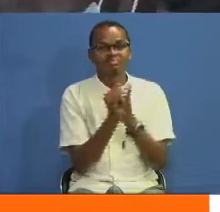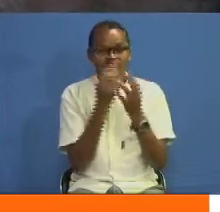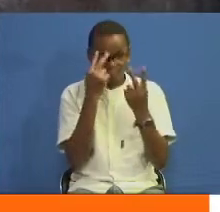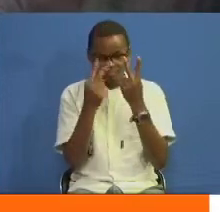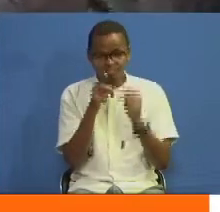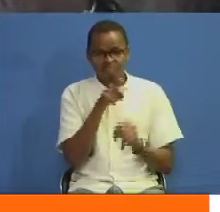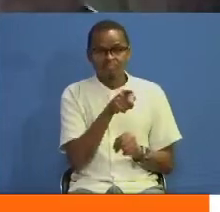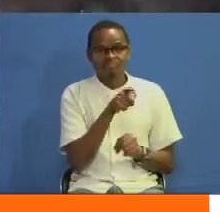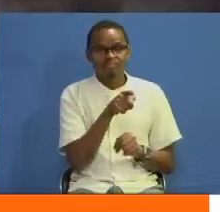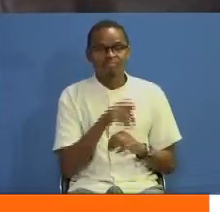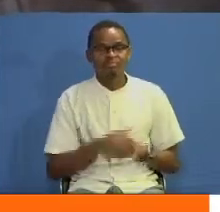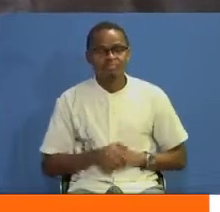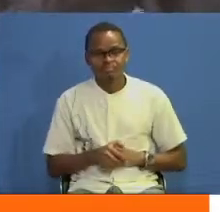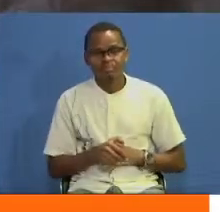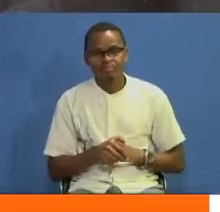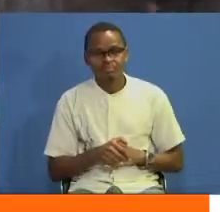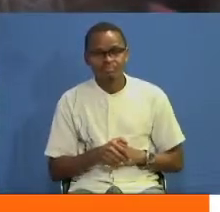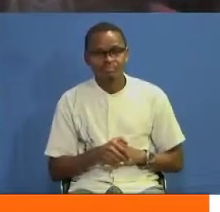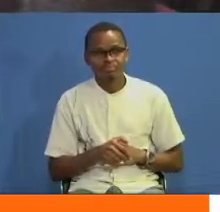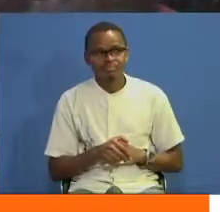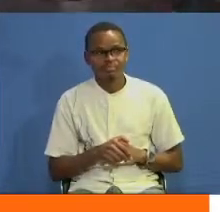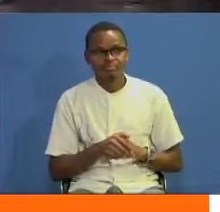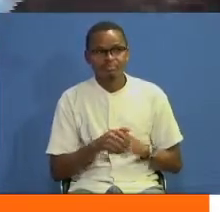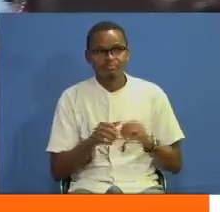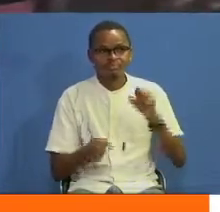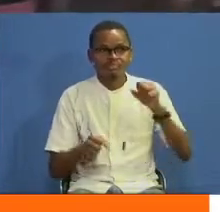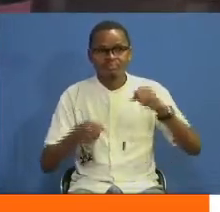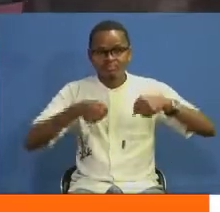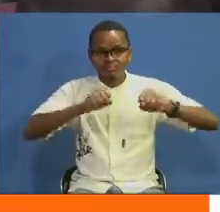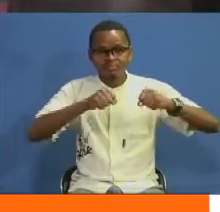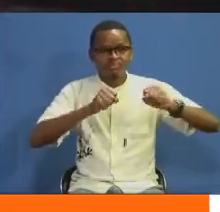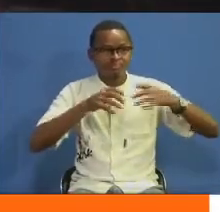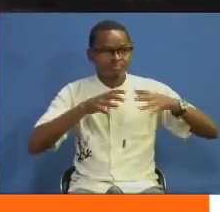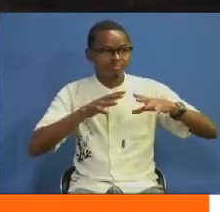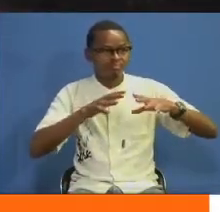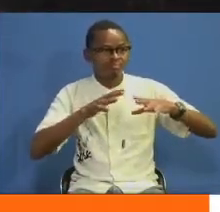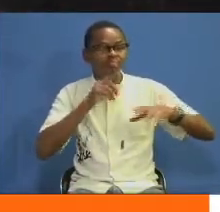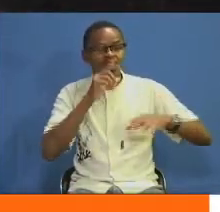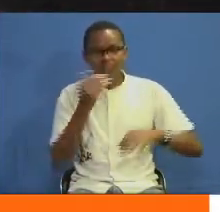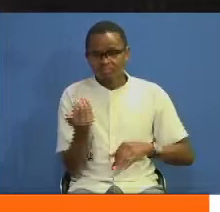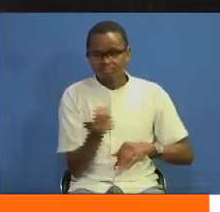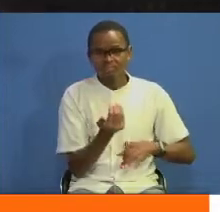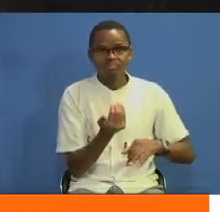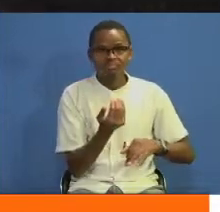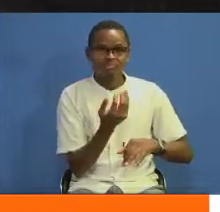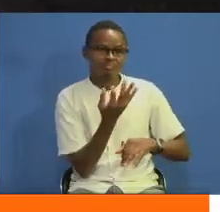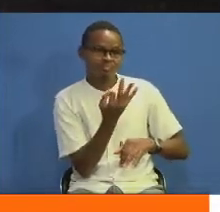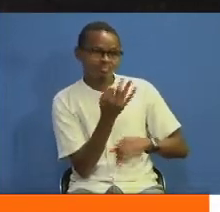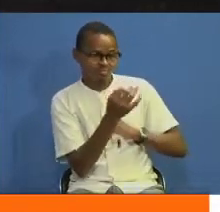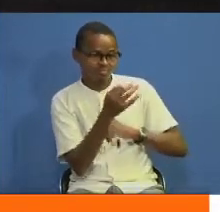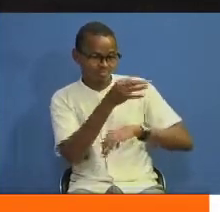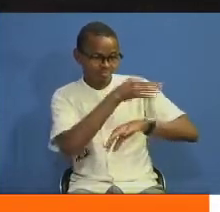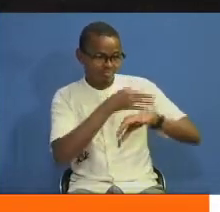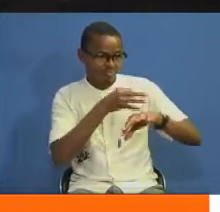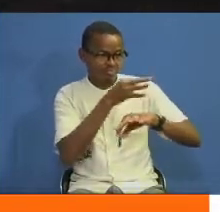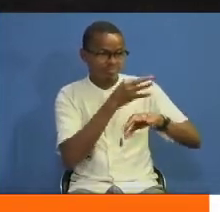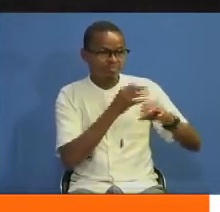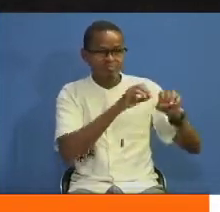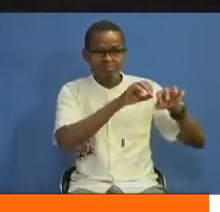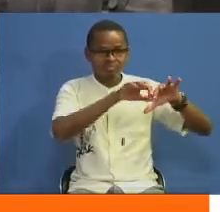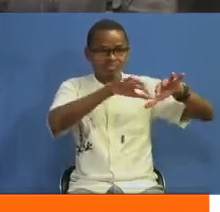iko mahali hapa. Kuna watu ya pikipiki, kuna wamama na kuna watoto. Ilichukua masaa 3 kuzuia moto